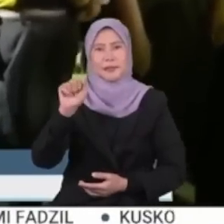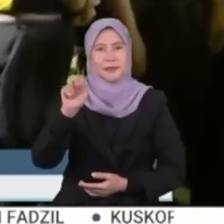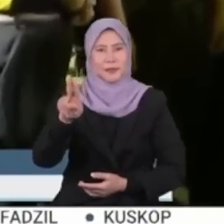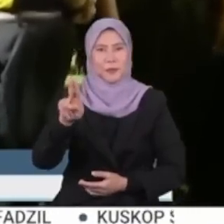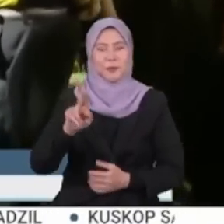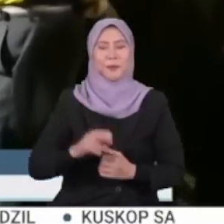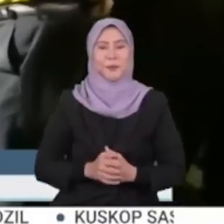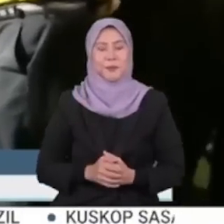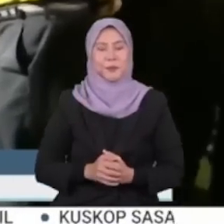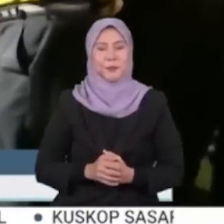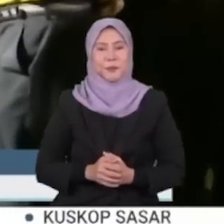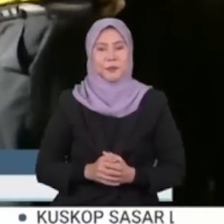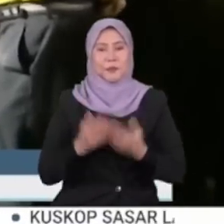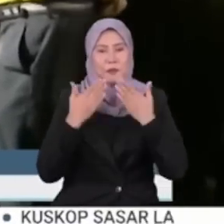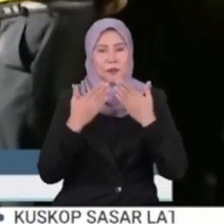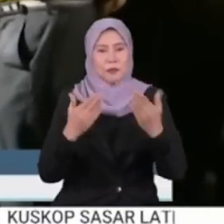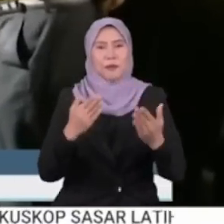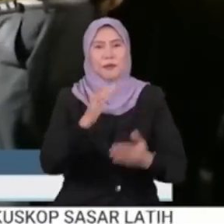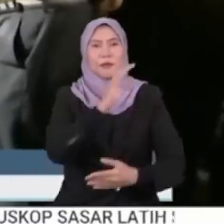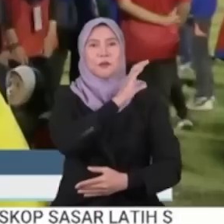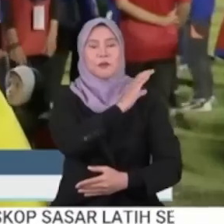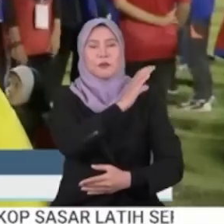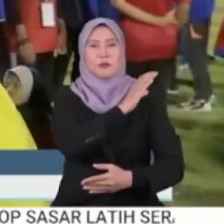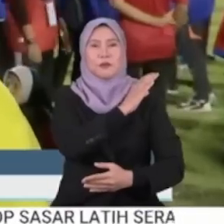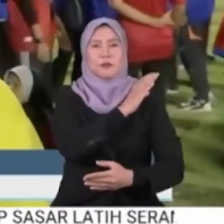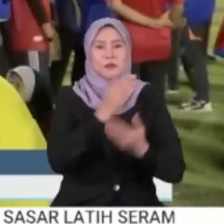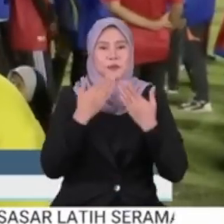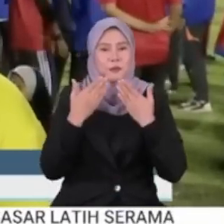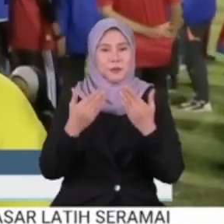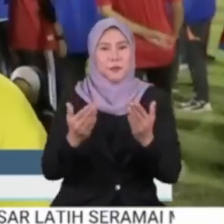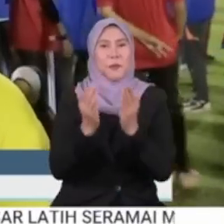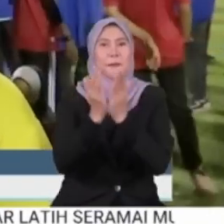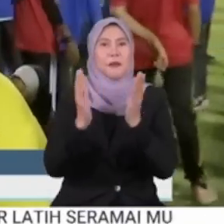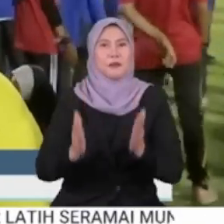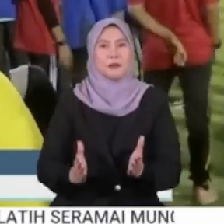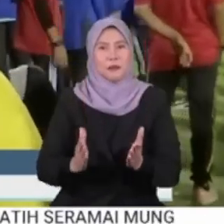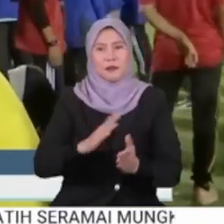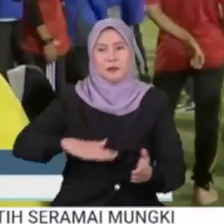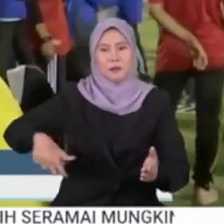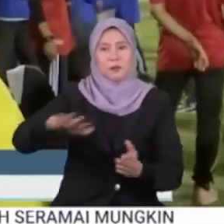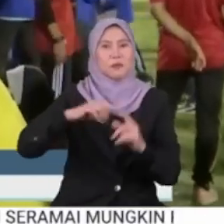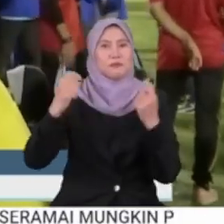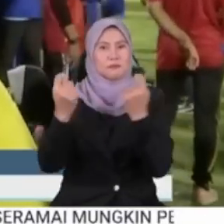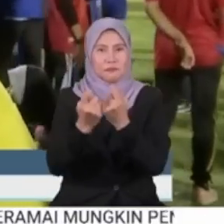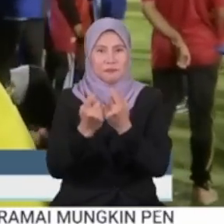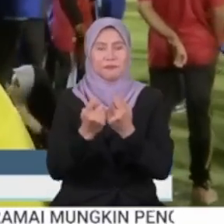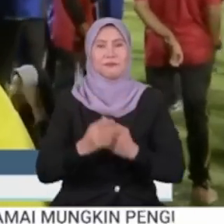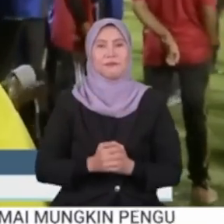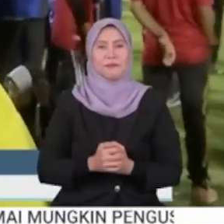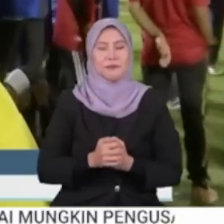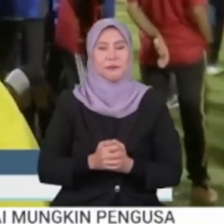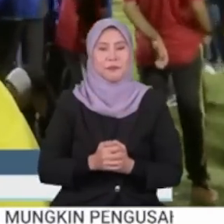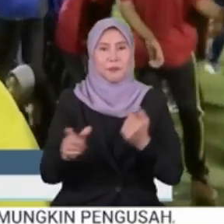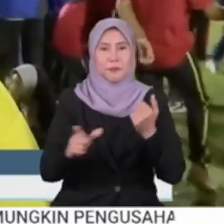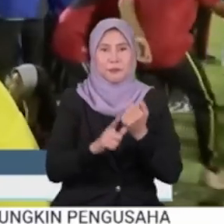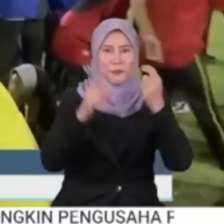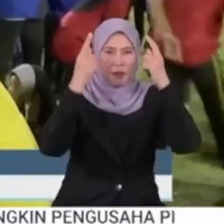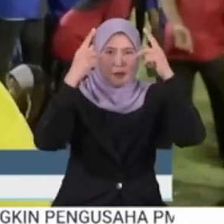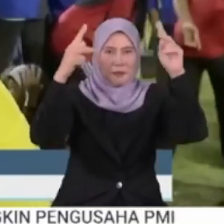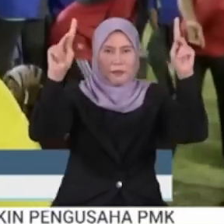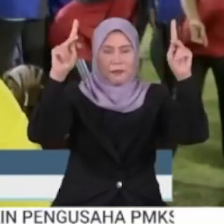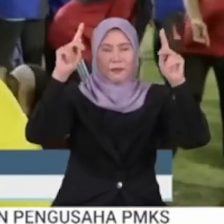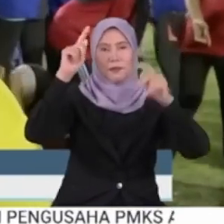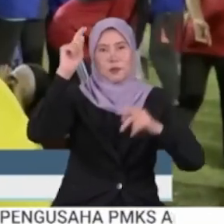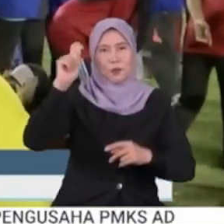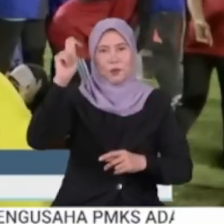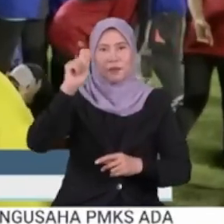Terima kasih kepada jurulatih kami, Kepremirul, semua Sejen Henry dan pojok kepada Tuan Justin, Timbalan Pengarah,